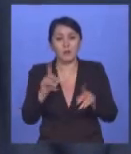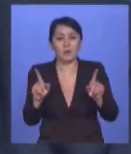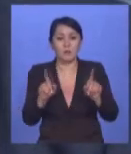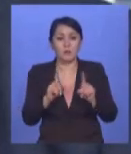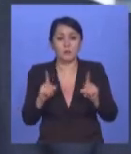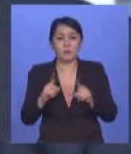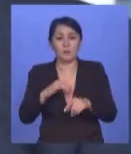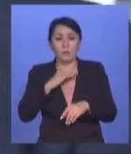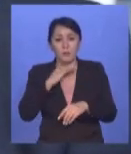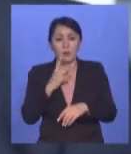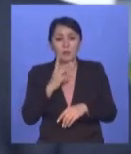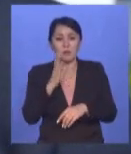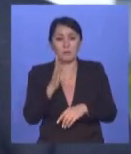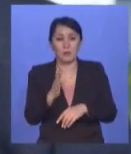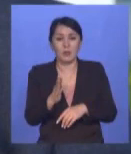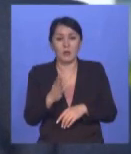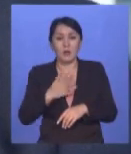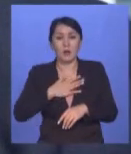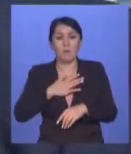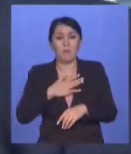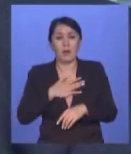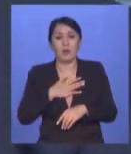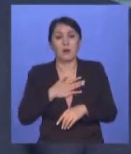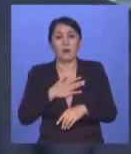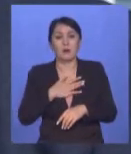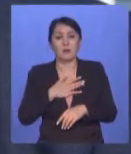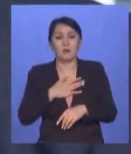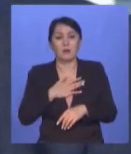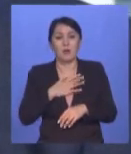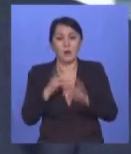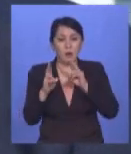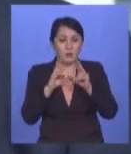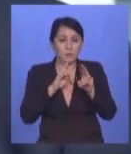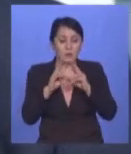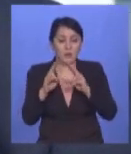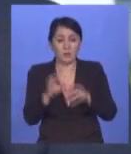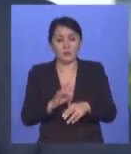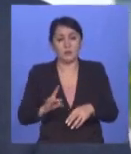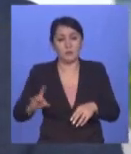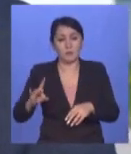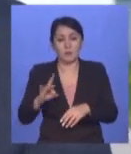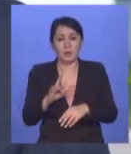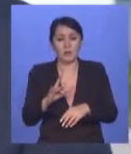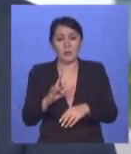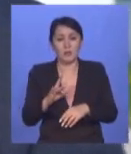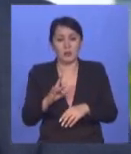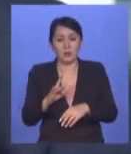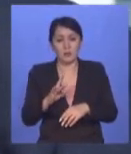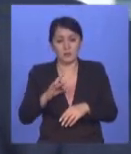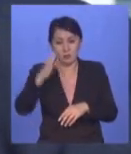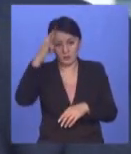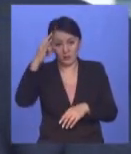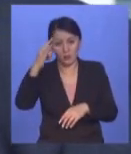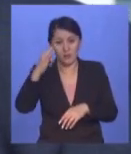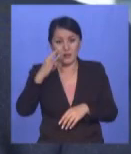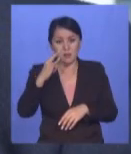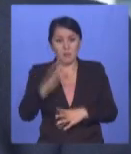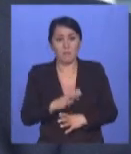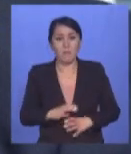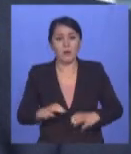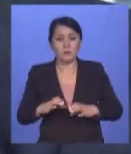соның бәрін көрсетіп жатыр. Әрине, мен мұның барлығы семинарда бүгін біз мынау республикалық Қазақ сүті палатасымен